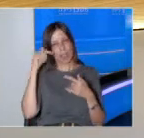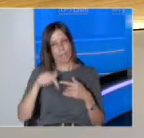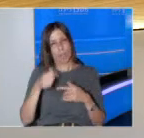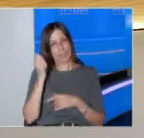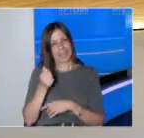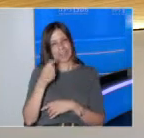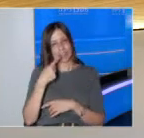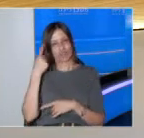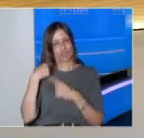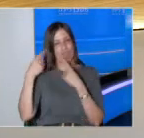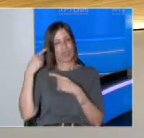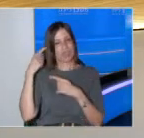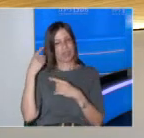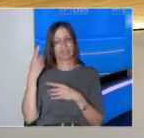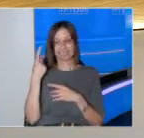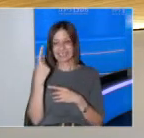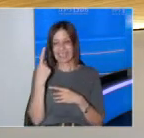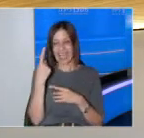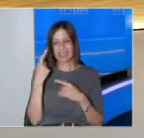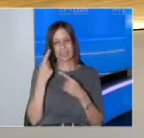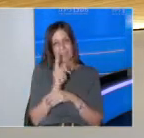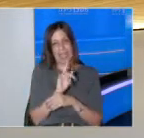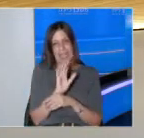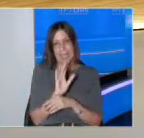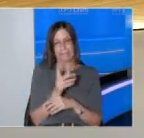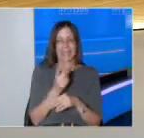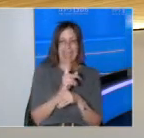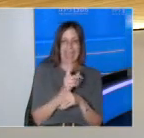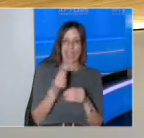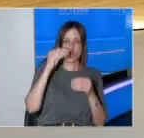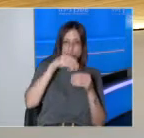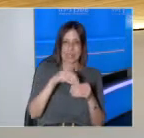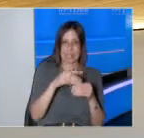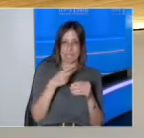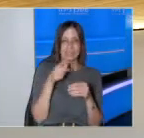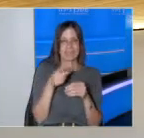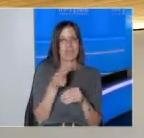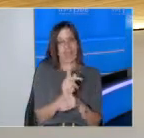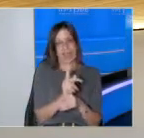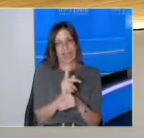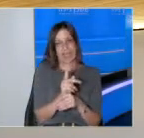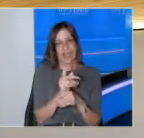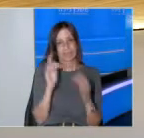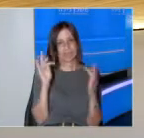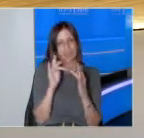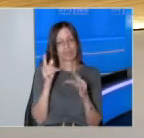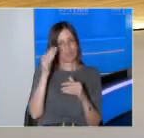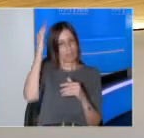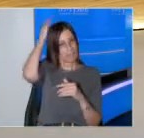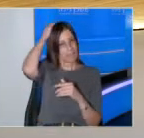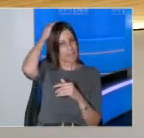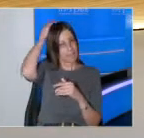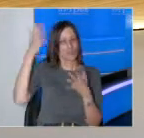בכנסת בשנה שחלפה. אז זה אחד מהרגעים. רגע נוסף כאמור, זה רגע כלפי נפתלי